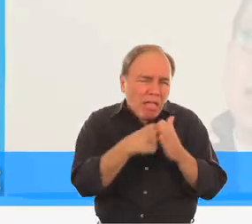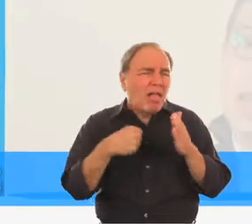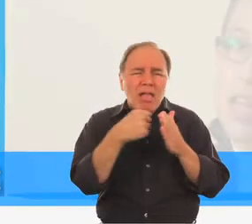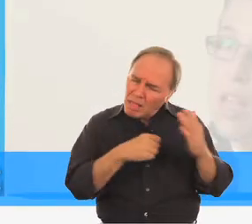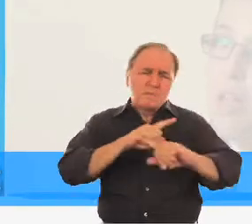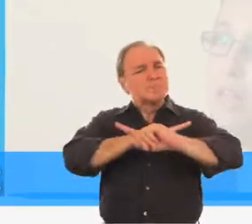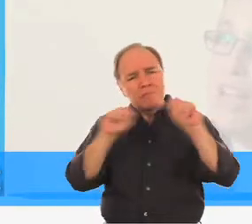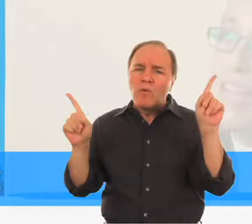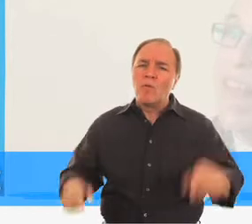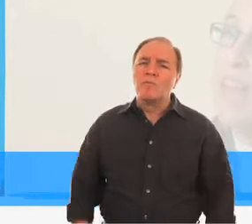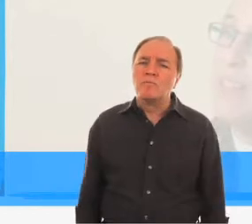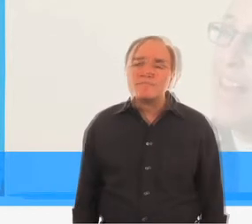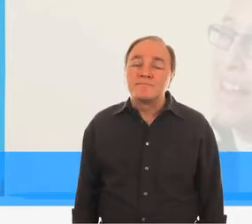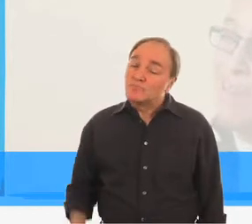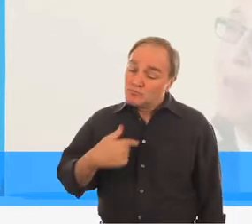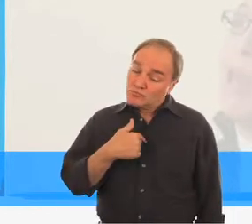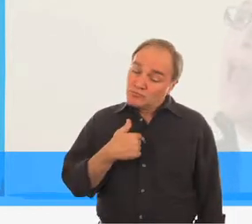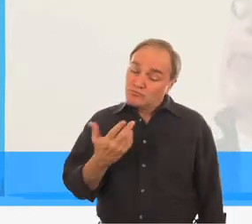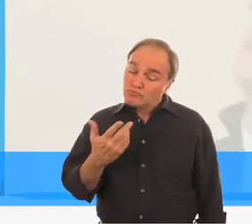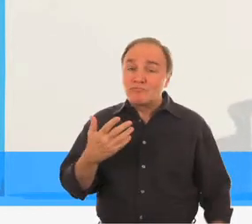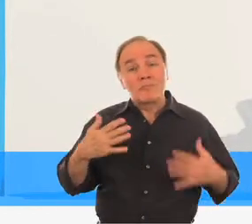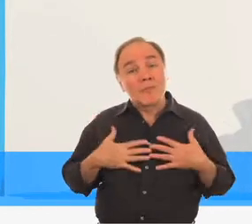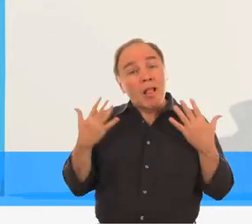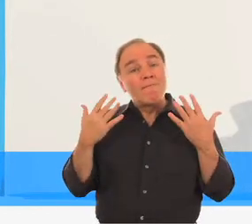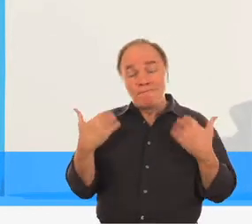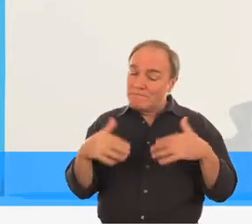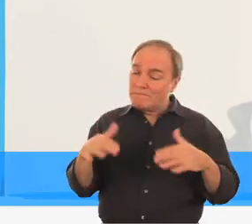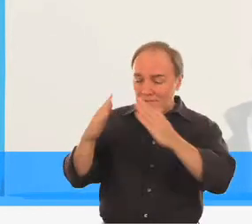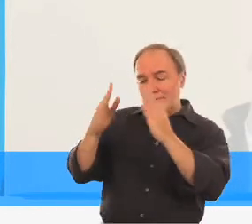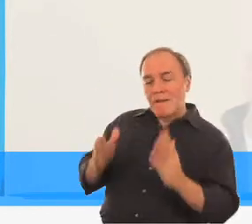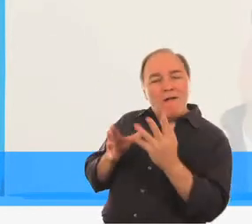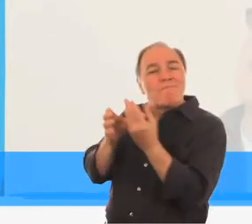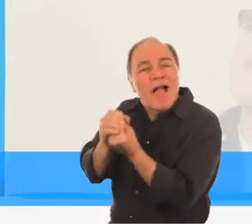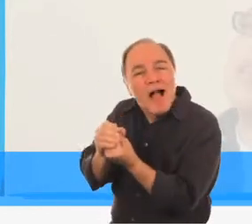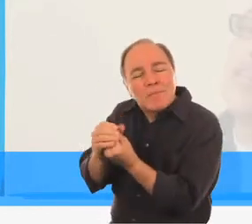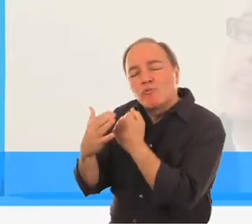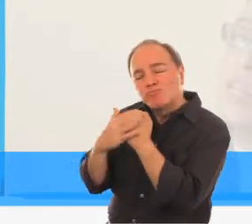J'ai une famille qui m'aime et me soutient beaucoup. Je me considère comme l'un des plus...